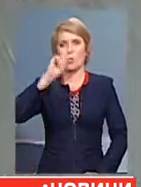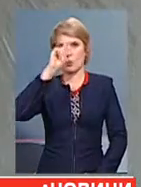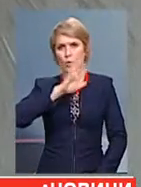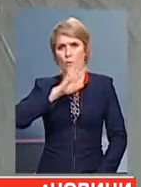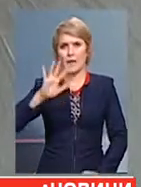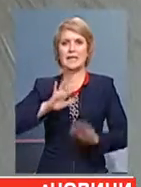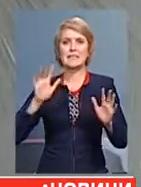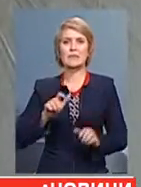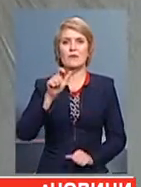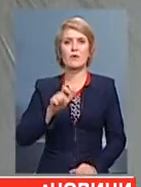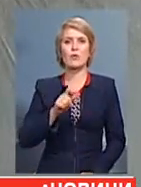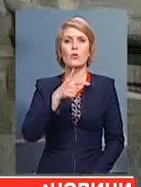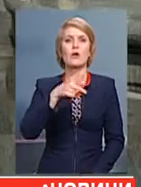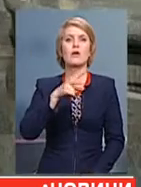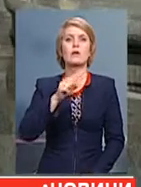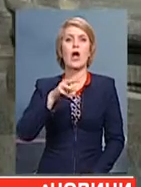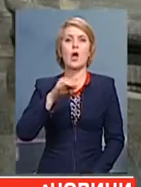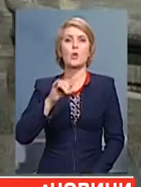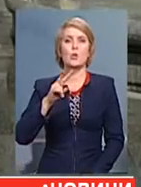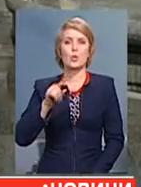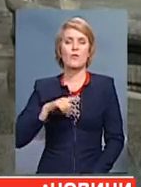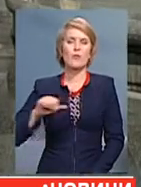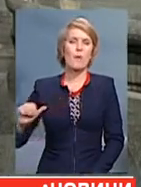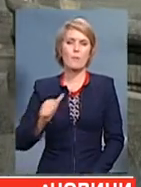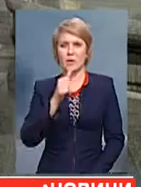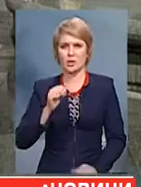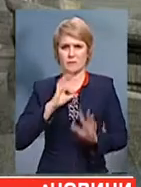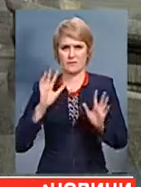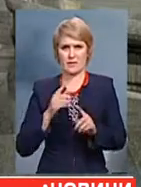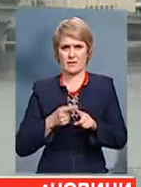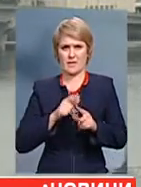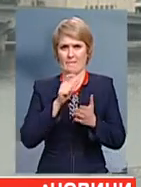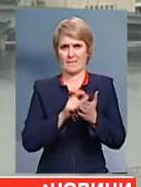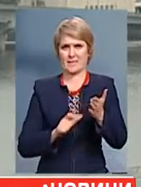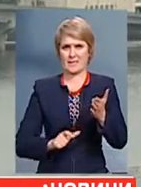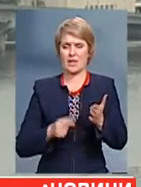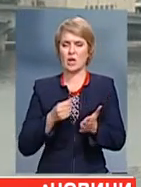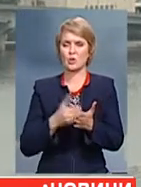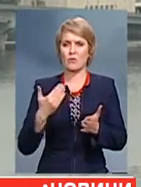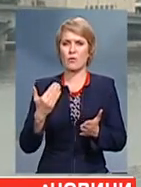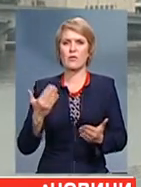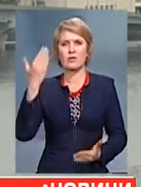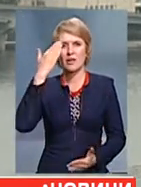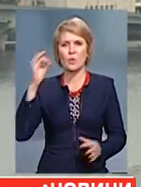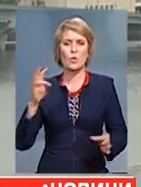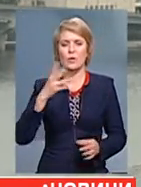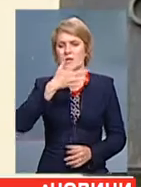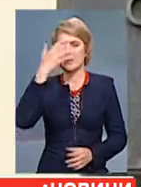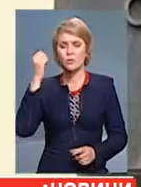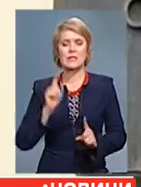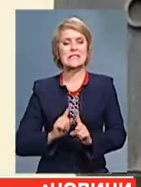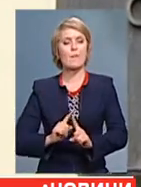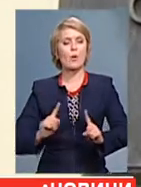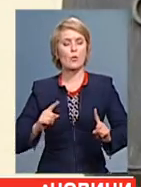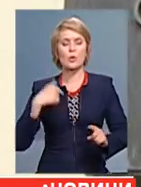Гнатюку. Він був першим виконавцем цих пісень. Поціновувачі його таланту ніколи не забудуть самобутні образи